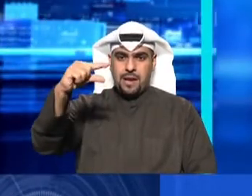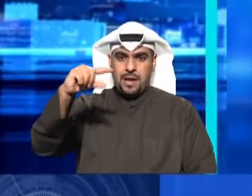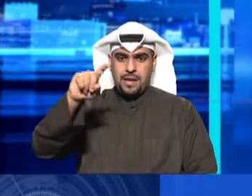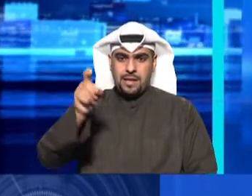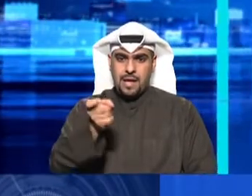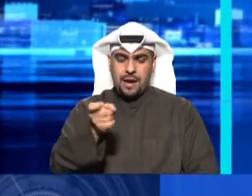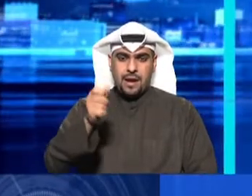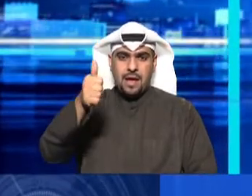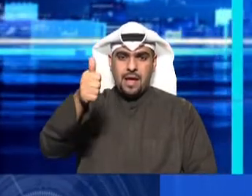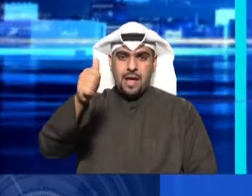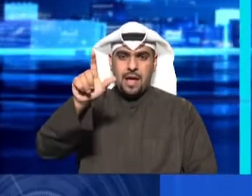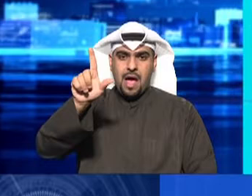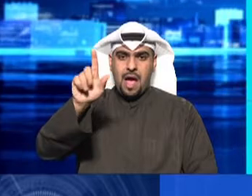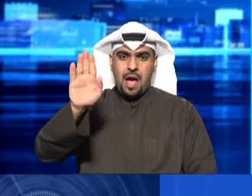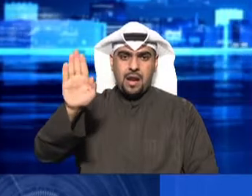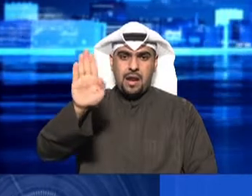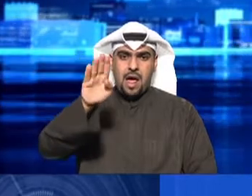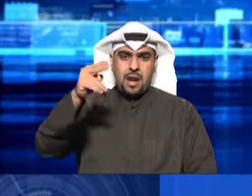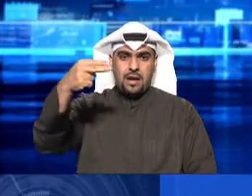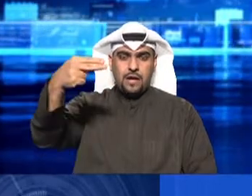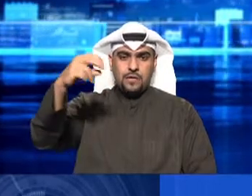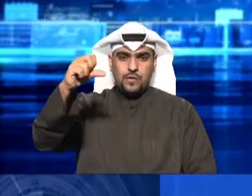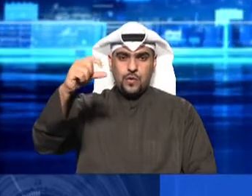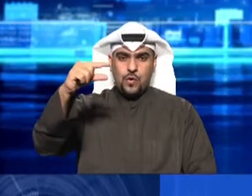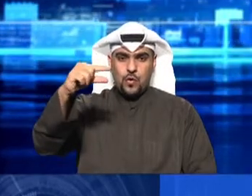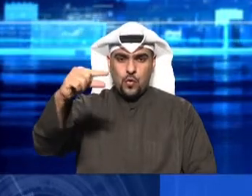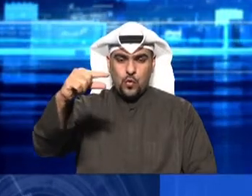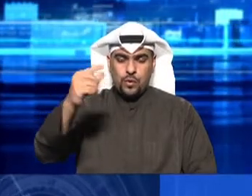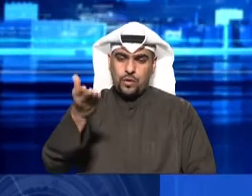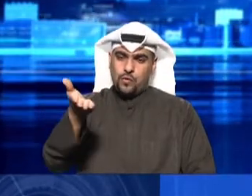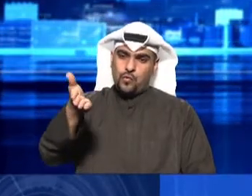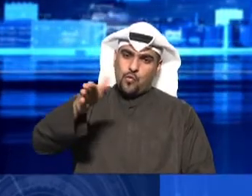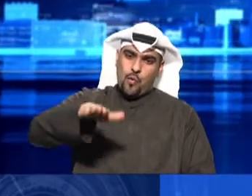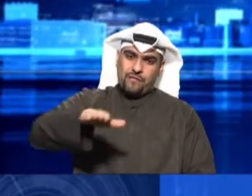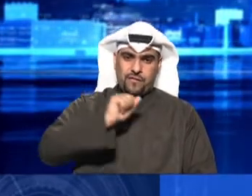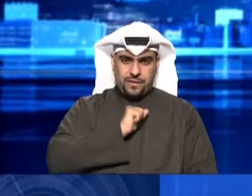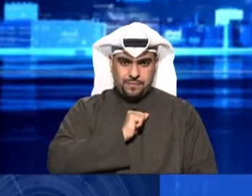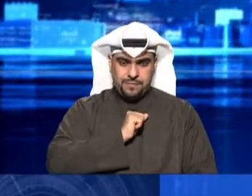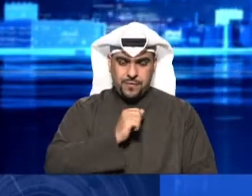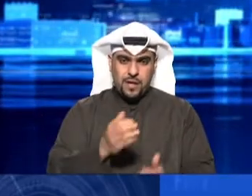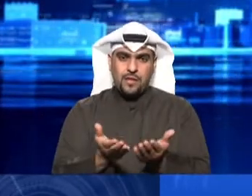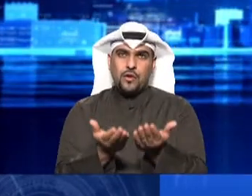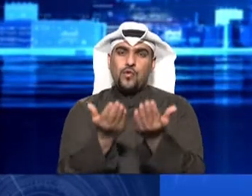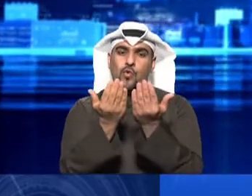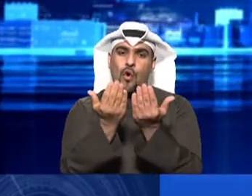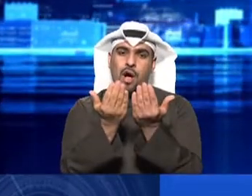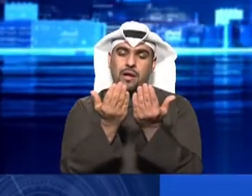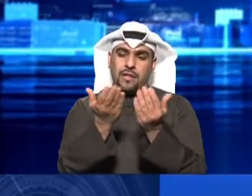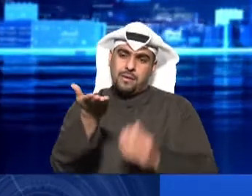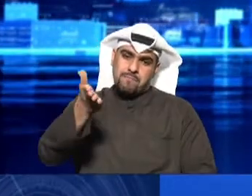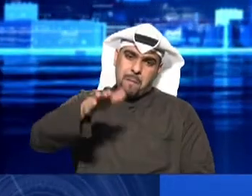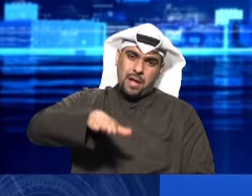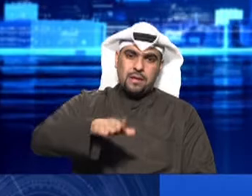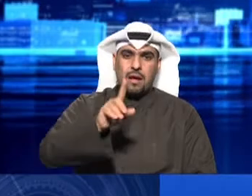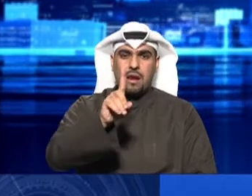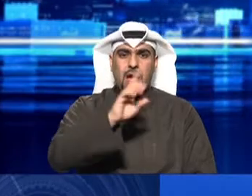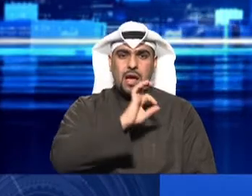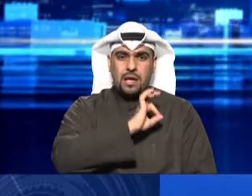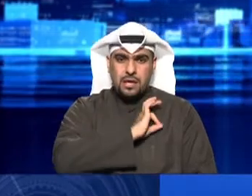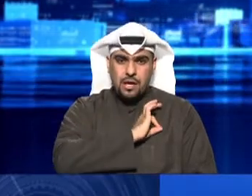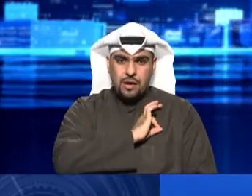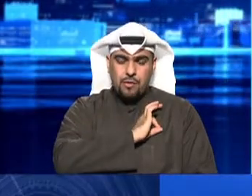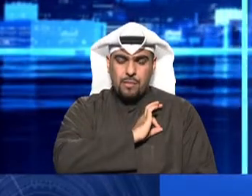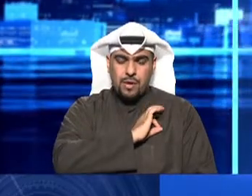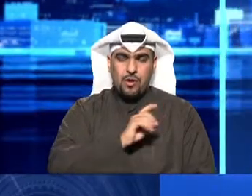عبد الرحمن بن فيصل آل سعود، سائلا سموه المولى تعالى أن يتغمد بواسع رحمته